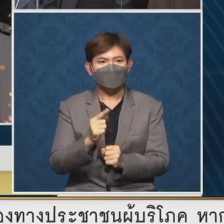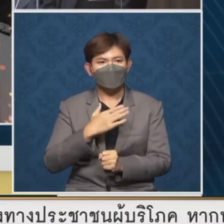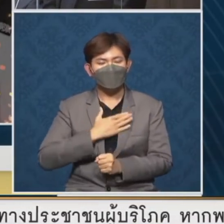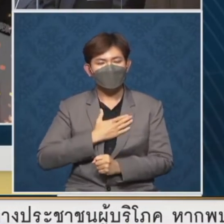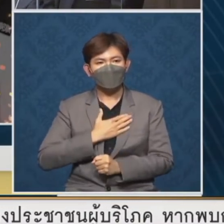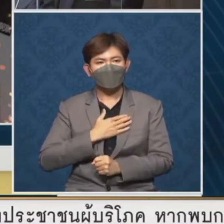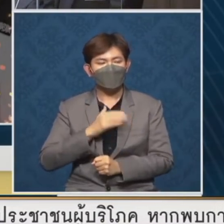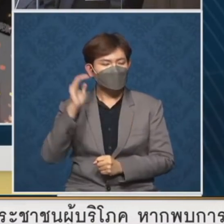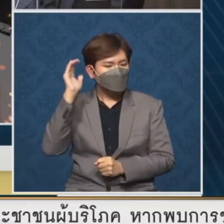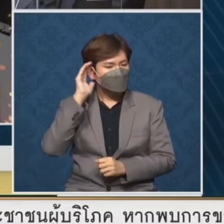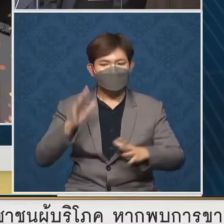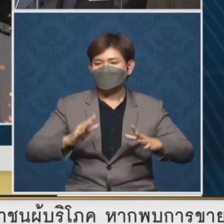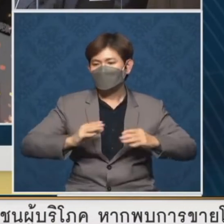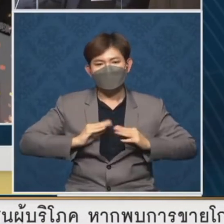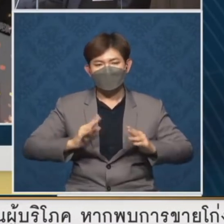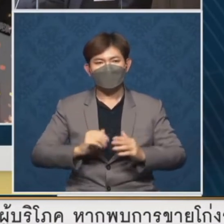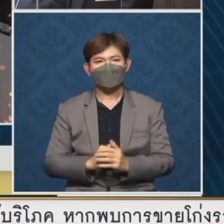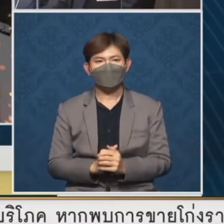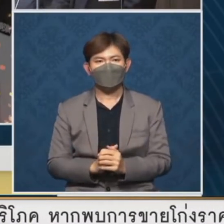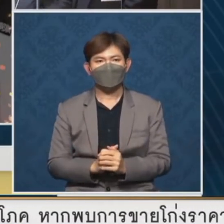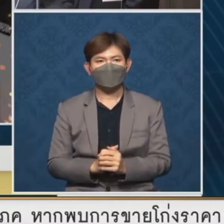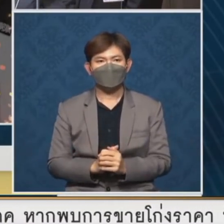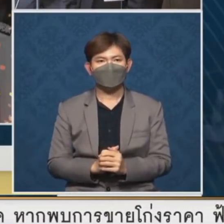ามารถไว้วางใจท่านได้อีกต่อไปครับ